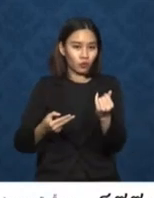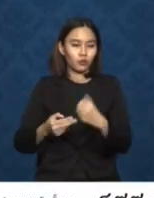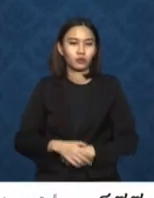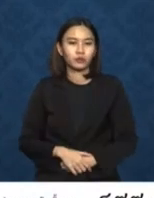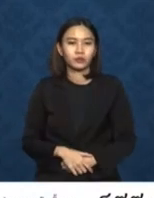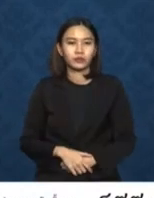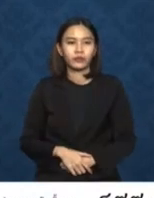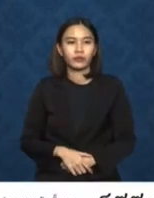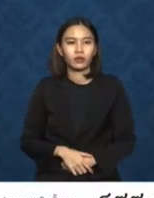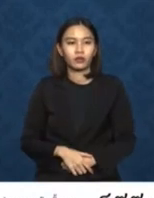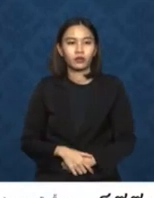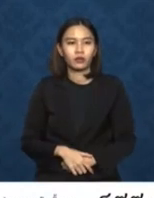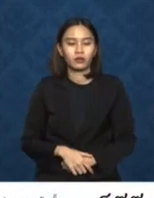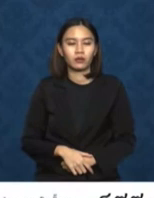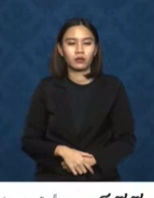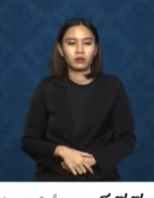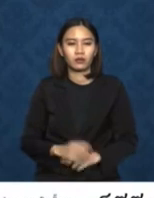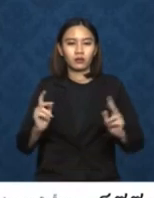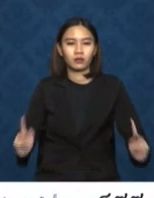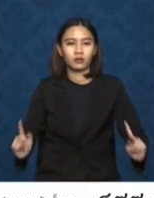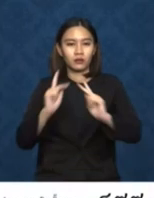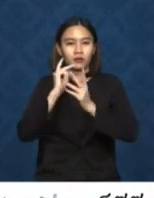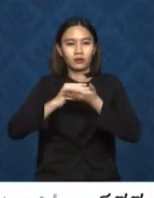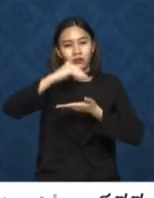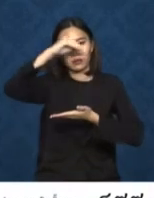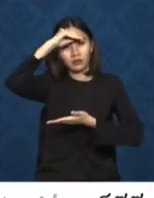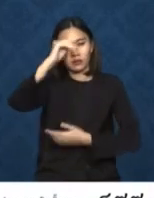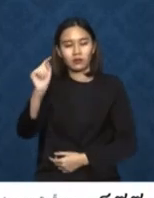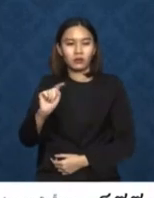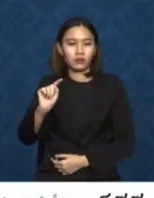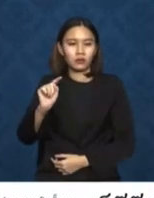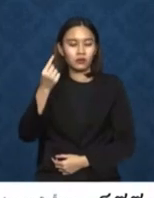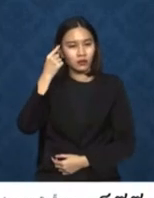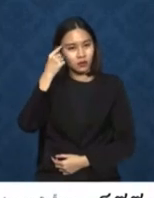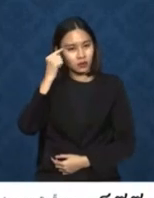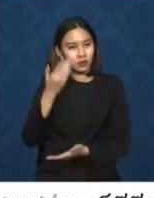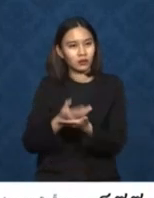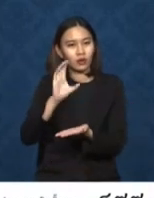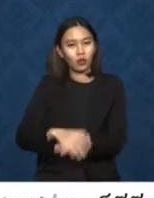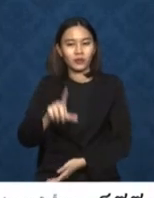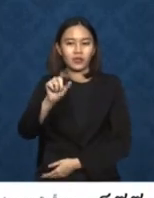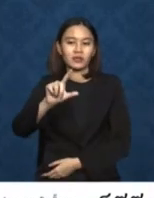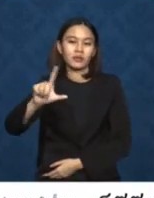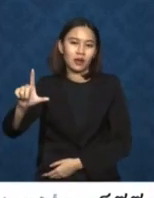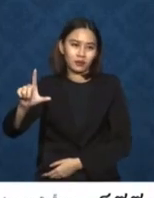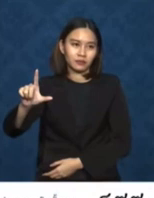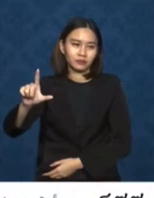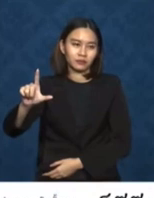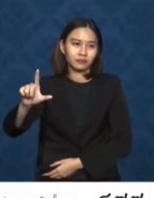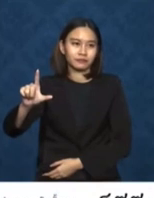บทางกทรงศึษาธิการเองได้ตงงบเพียง 20 ลานบทครัทประทาน